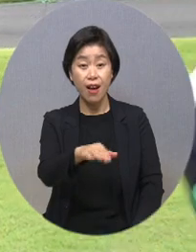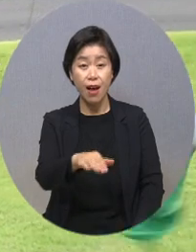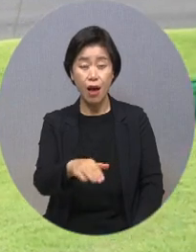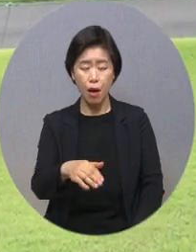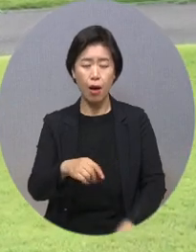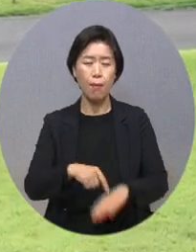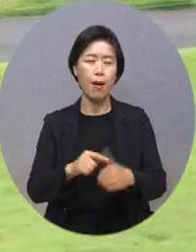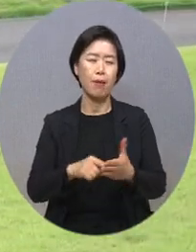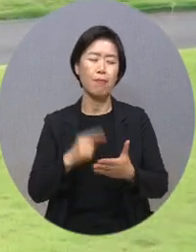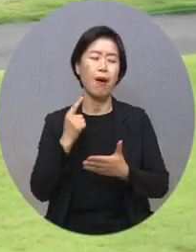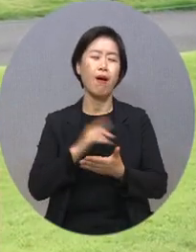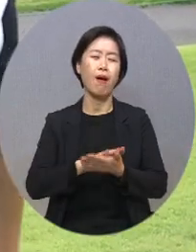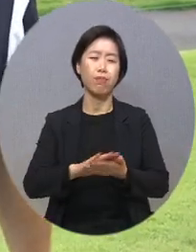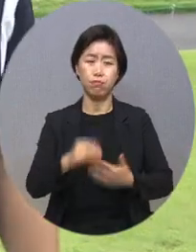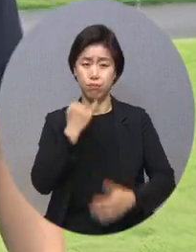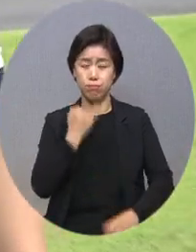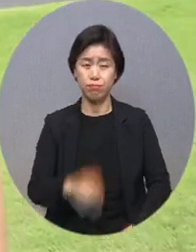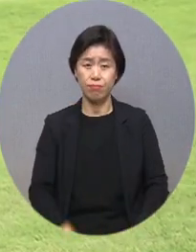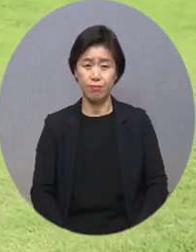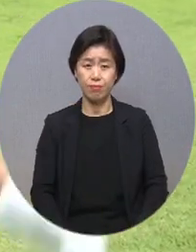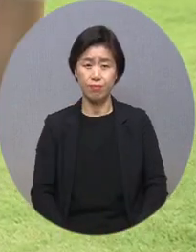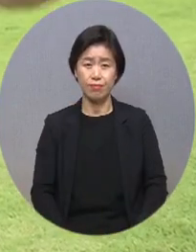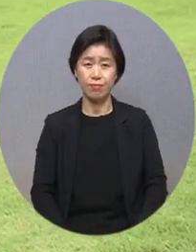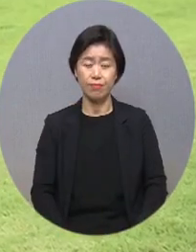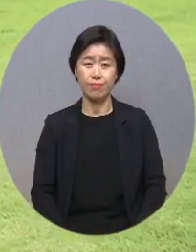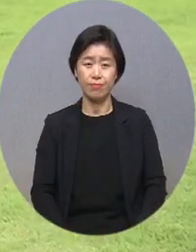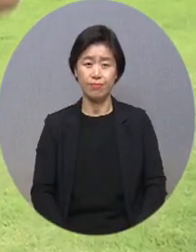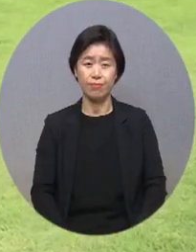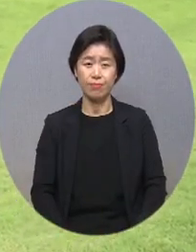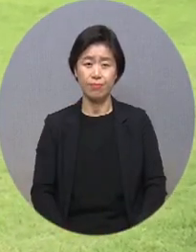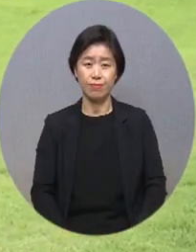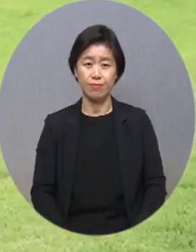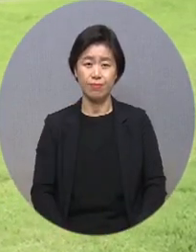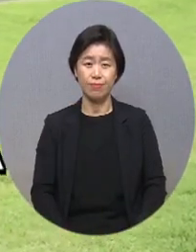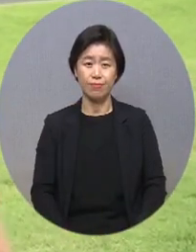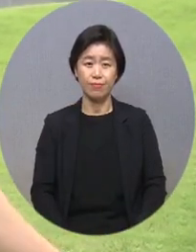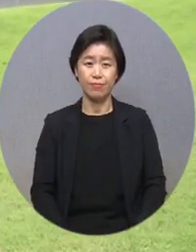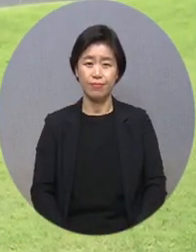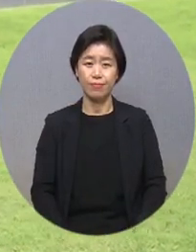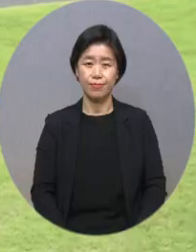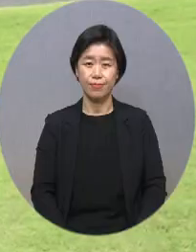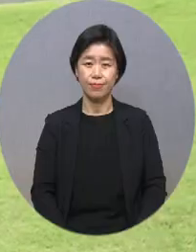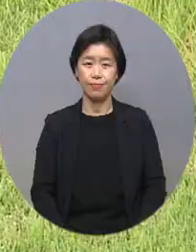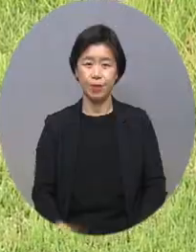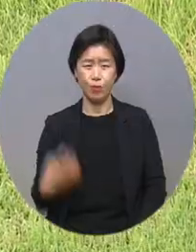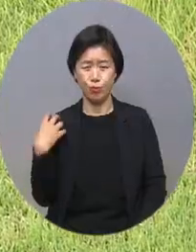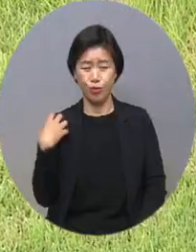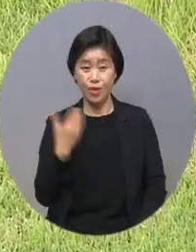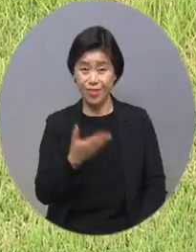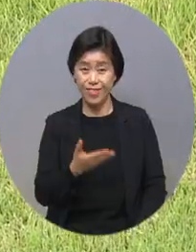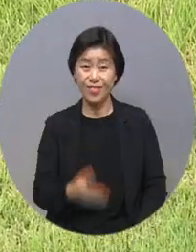편안하게 붙여. 편안하게 붙이래. 되게 불편하다. 너무 부담스러운 거 아니야?